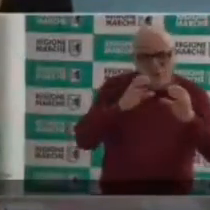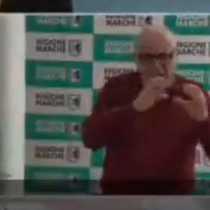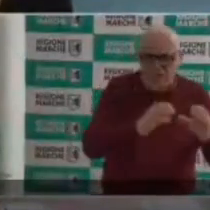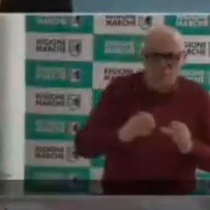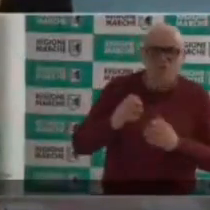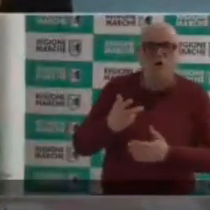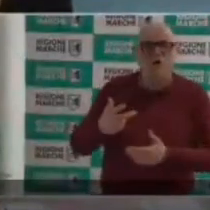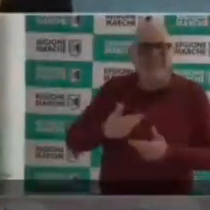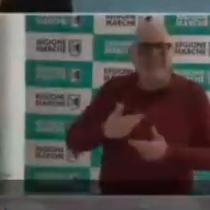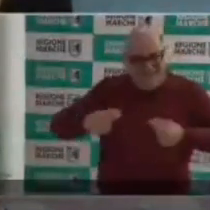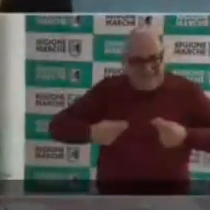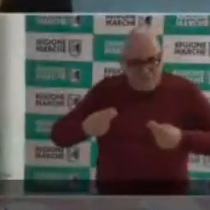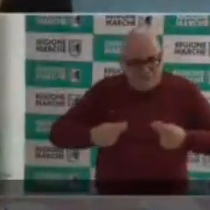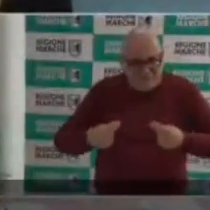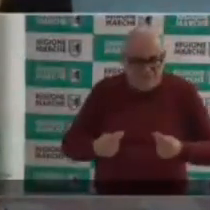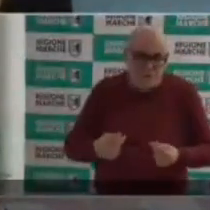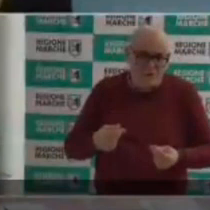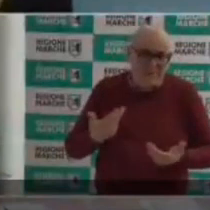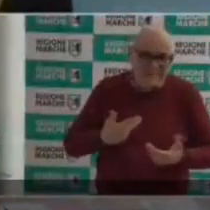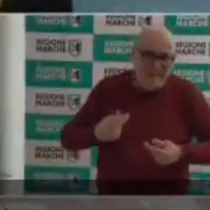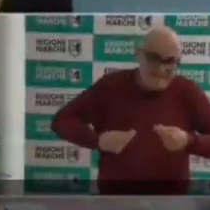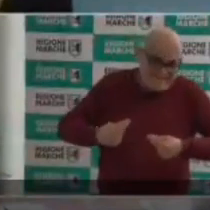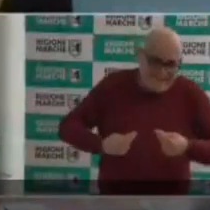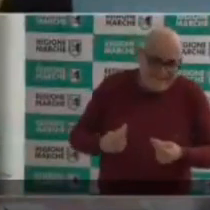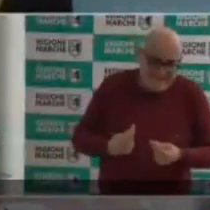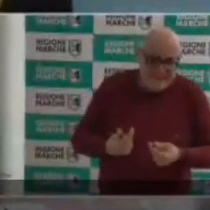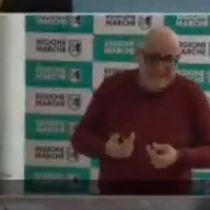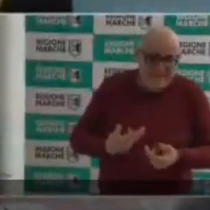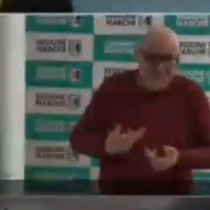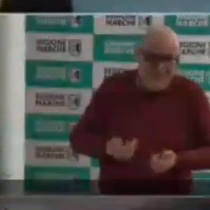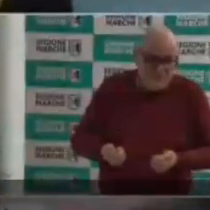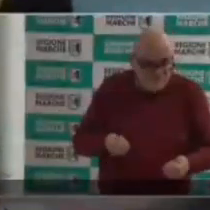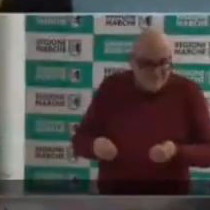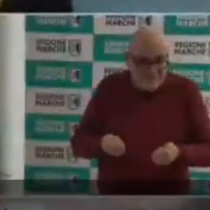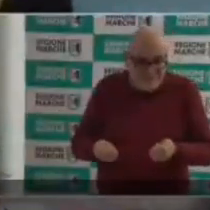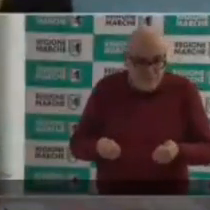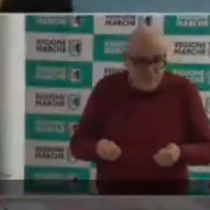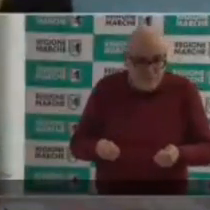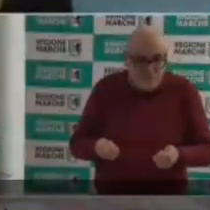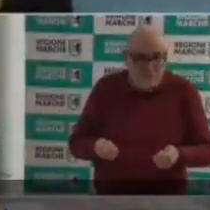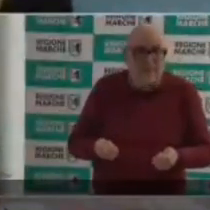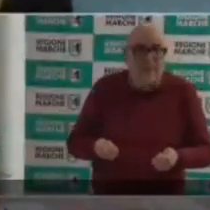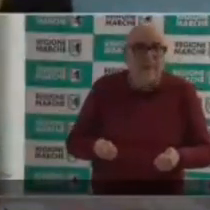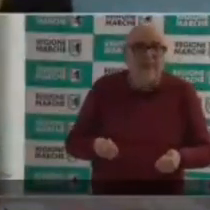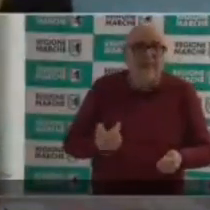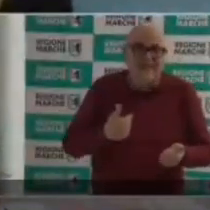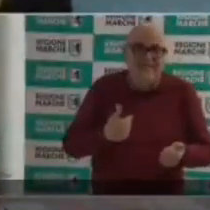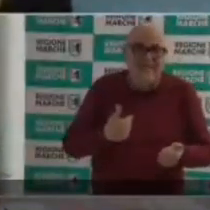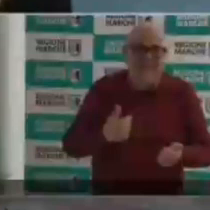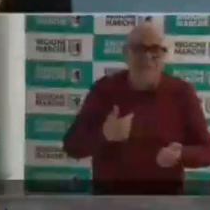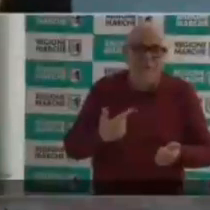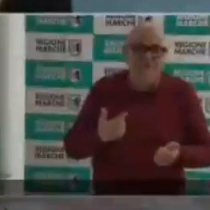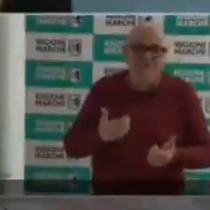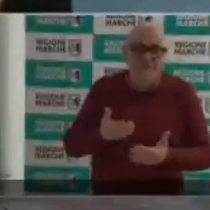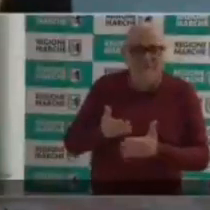amministrativa che comunque un progetto così importante richiede, e poi saremo l'interfaccia della regione anche